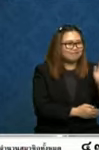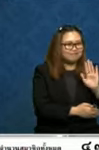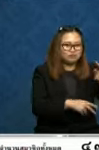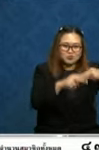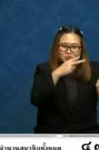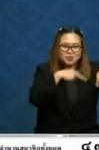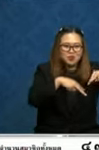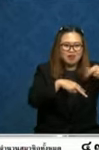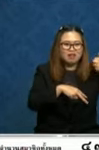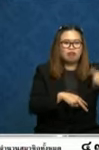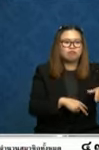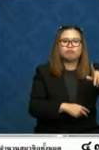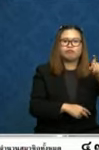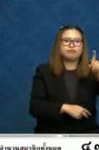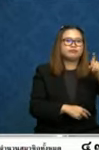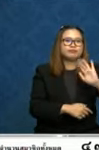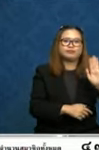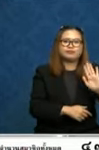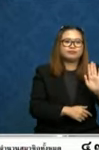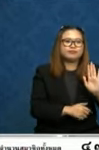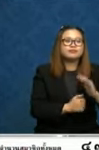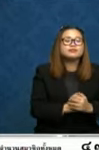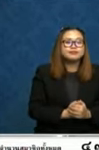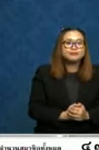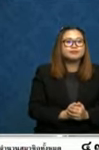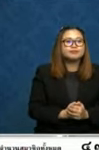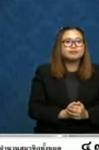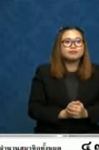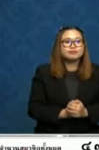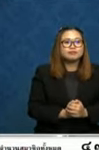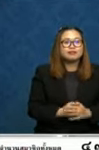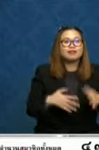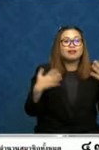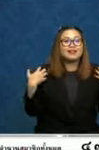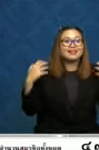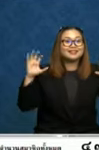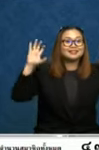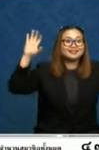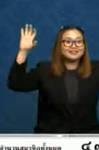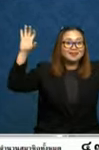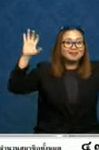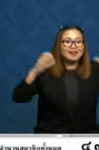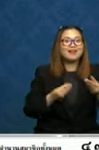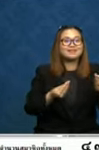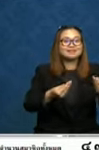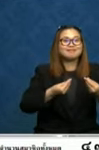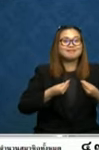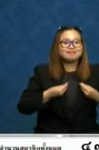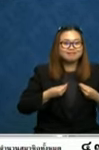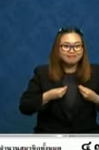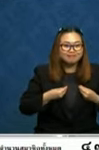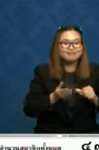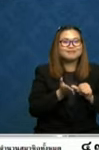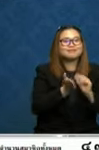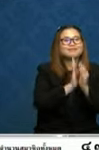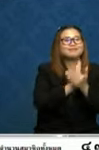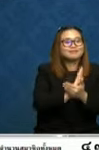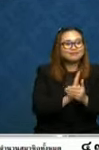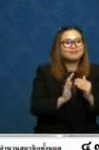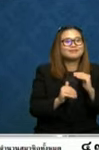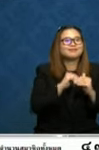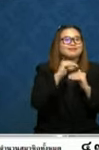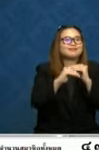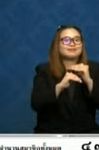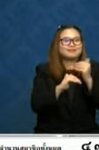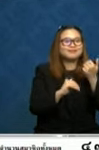สิ้นปีนะครับใช้ทรัพยากรของรัฐนะครับจนมันเสื่อมโทรมแล้วก็ขอปรับปรุงใหม่แบบนี้นะครับแ